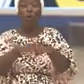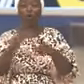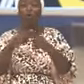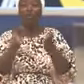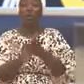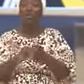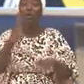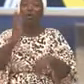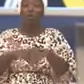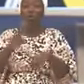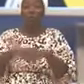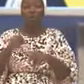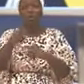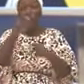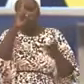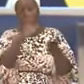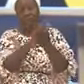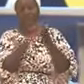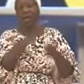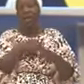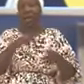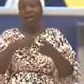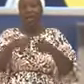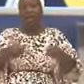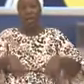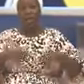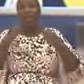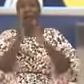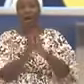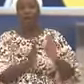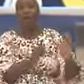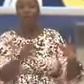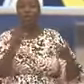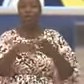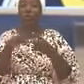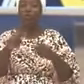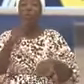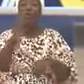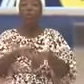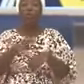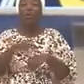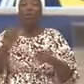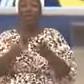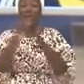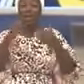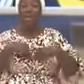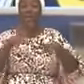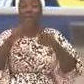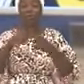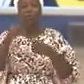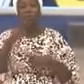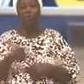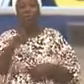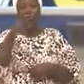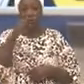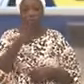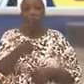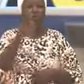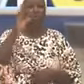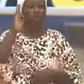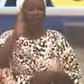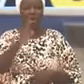l'avertissement est tu crois est une vie selon l'avertissement qui t'a été donné tu